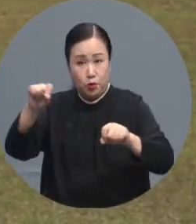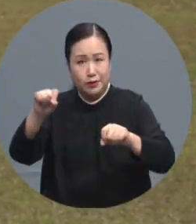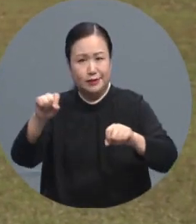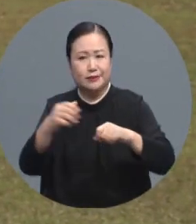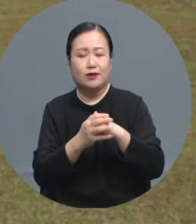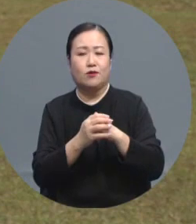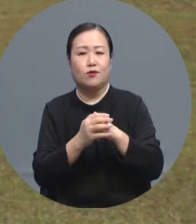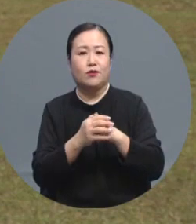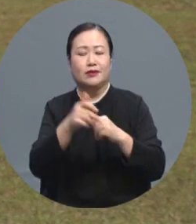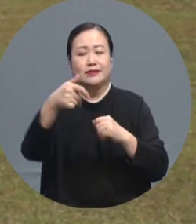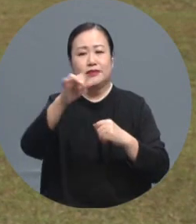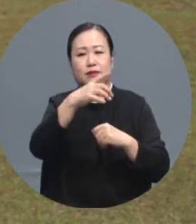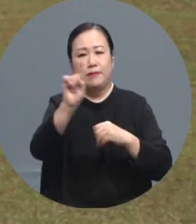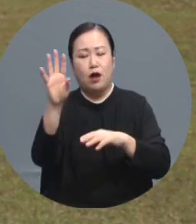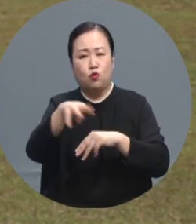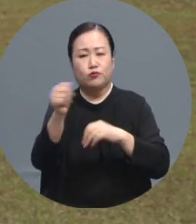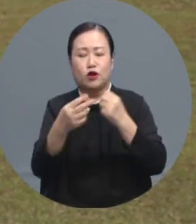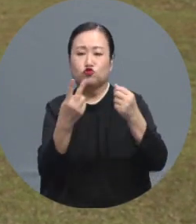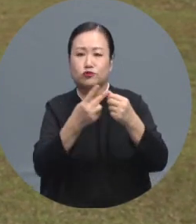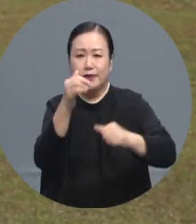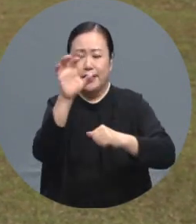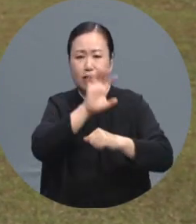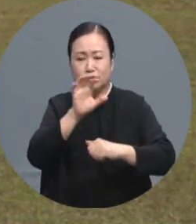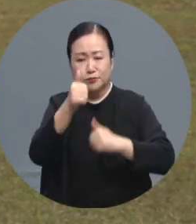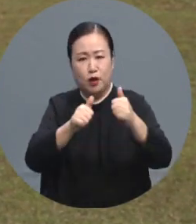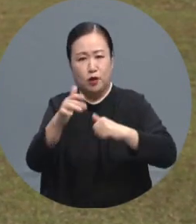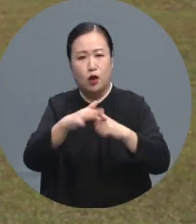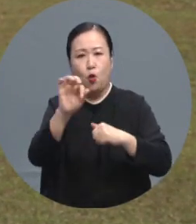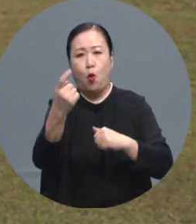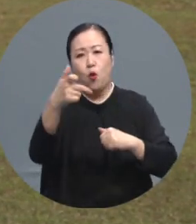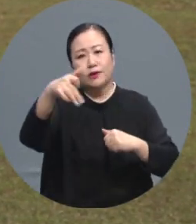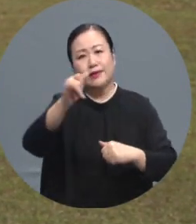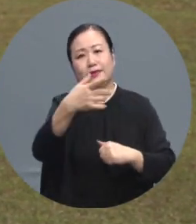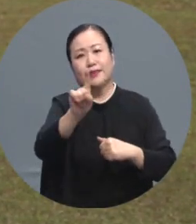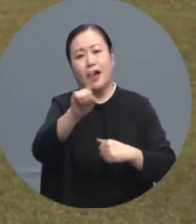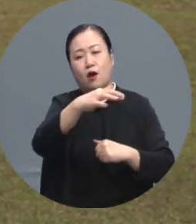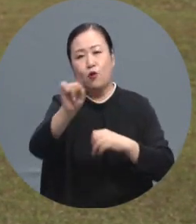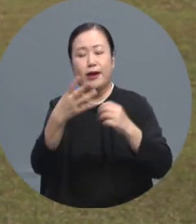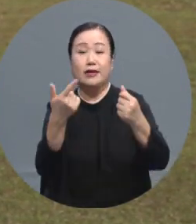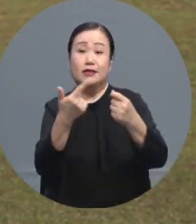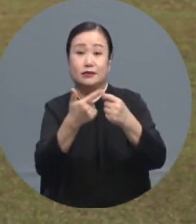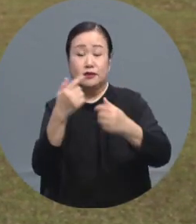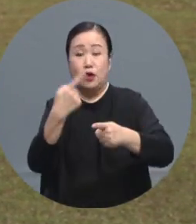일본 프로야구 지바 롯데와의 두 차례 연습 경기를 거쳐 오키나와에서 국내 팀과